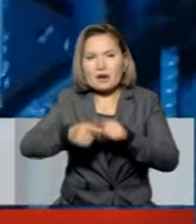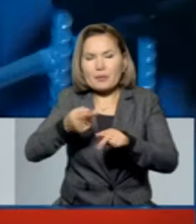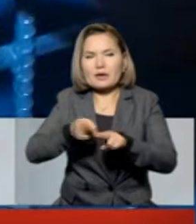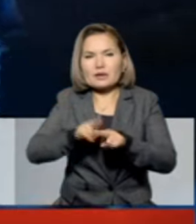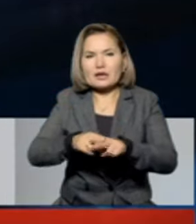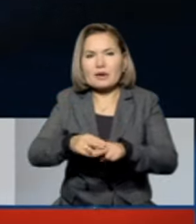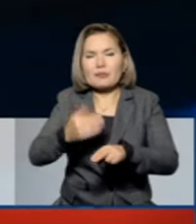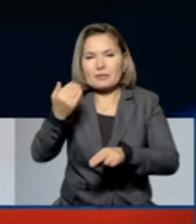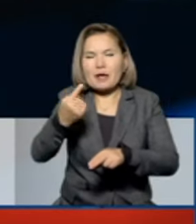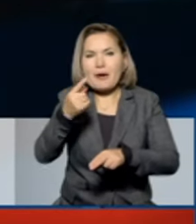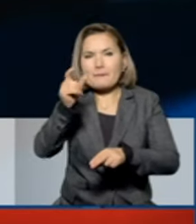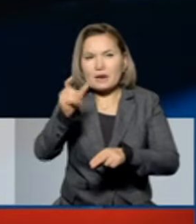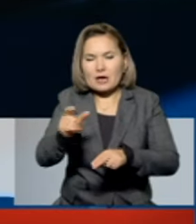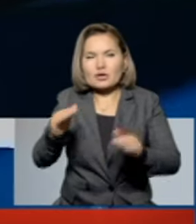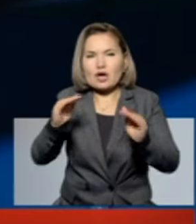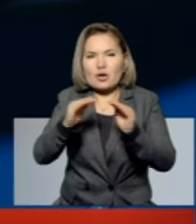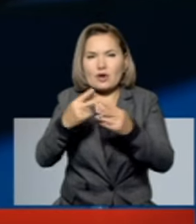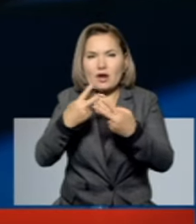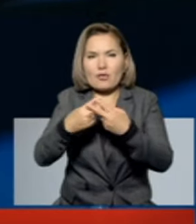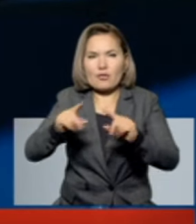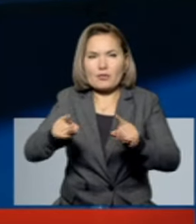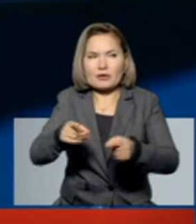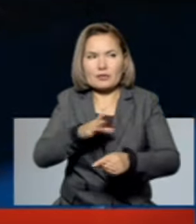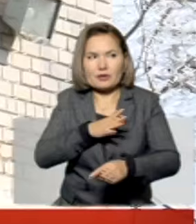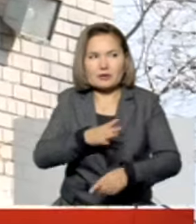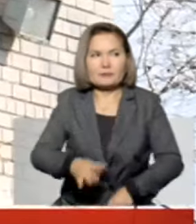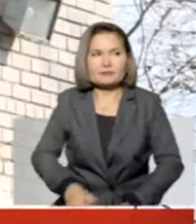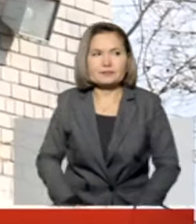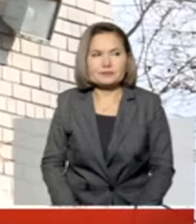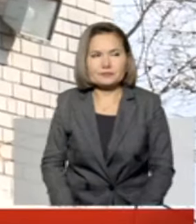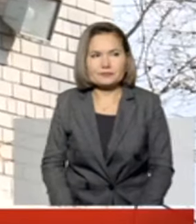болу мүмкін деген тағы бір адам үй қамағында отыр.